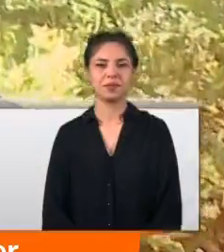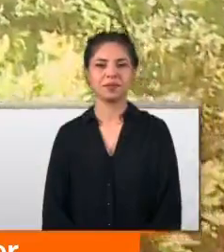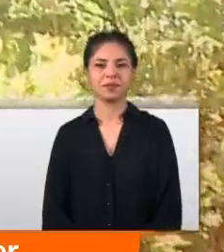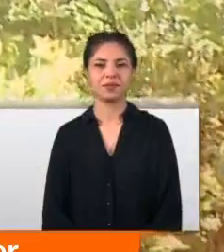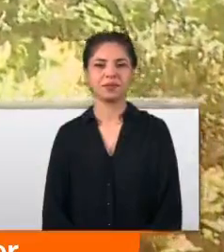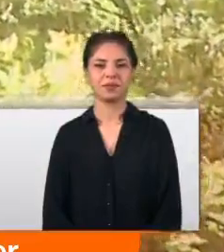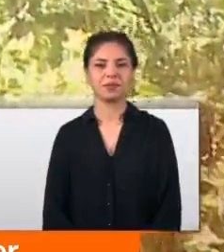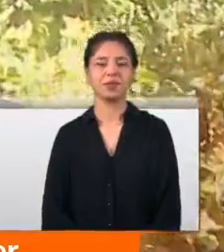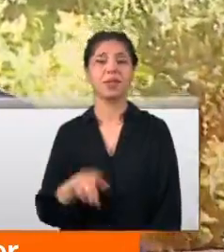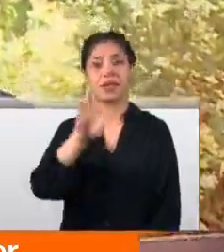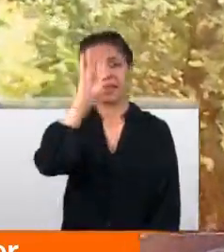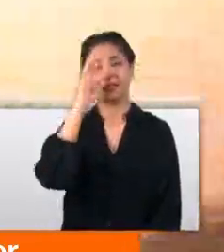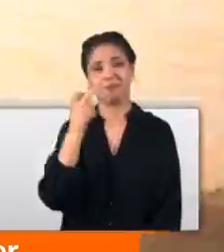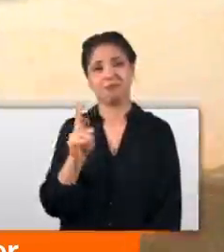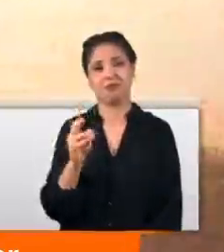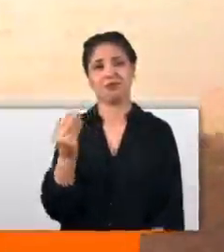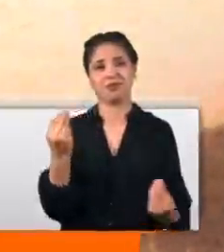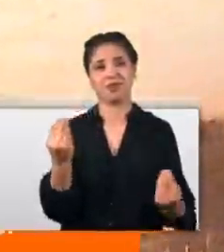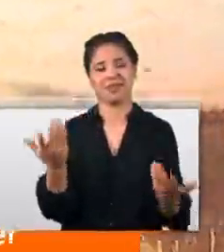İstanbul bayağı boş.